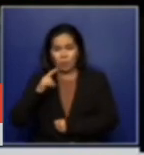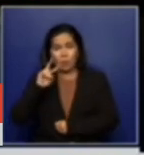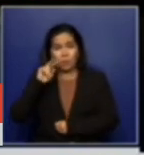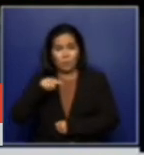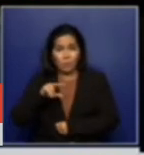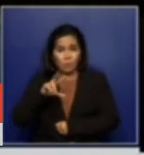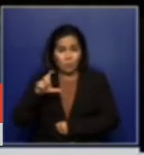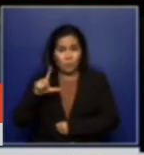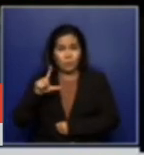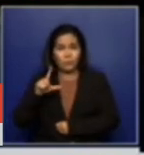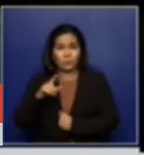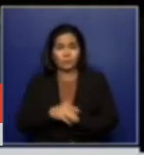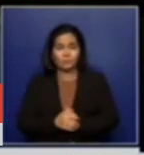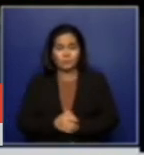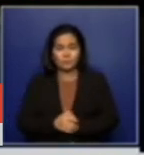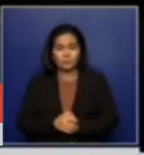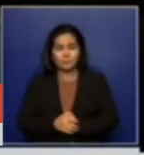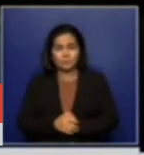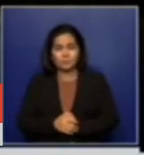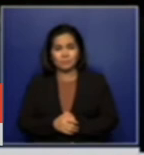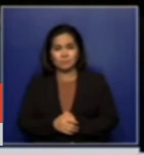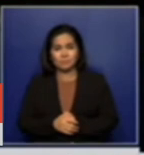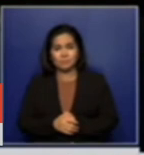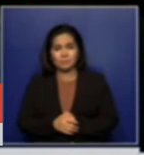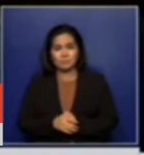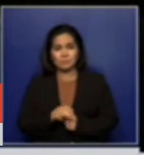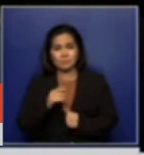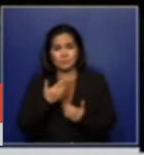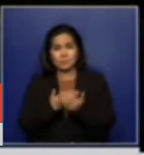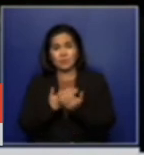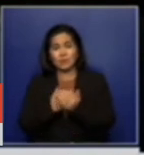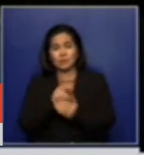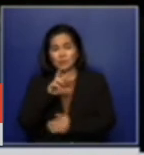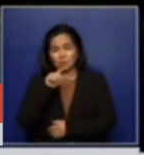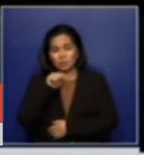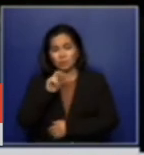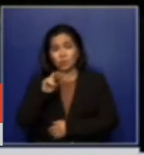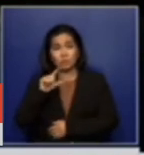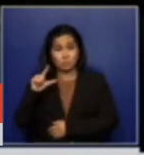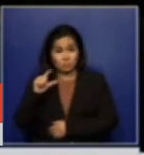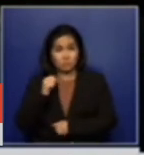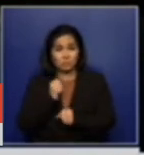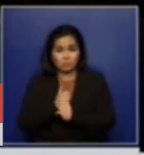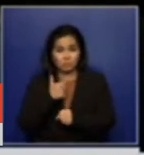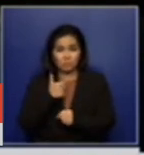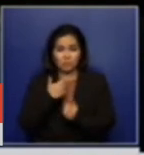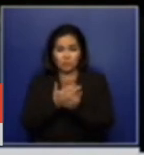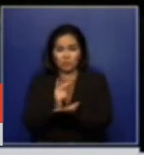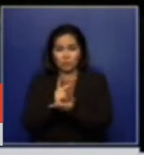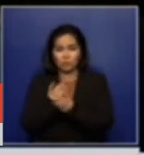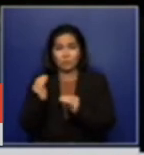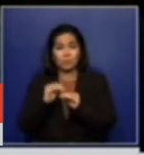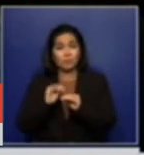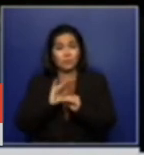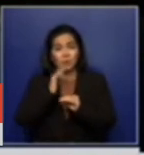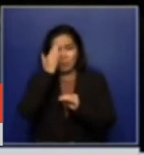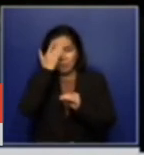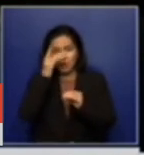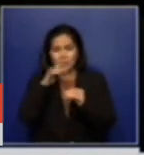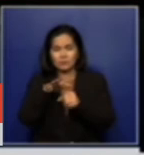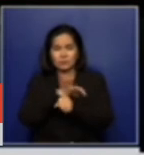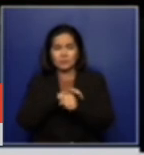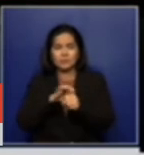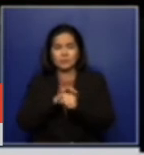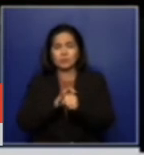ถตั้ง 3.2 ล้านล้านยังได้เลยครับไม่ต้องเป็นต้องกู้เพิ่มอันนี้คือสิ่งที่มันเกิดจากวิกฤตเศรษฐกิจแต่สิ่งที่มันที่สุดท่านประ